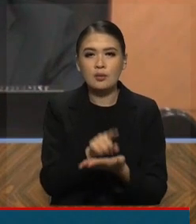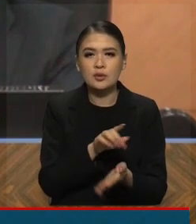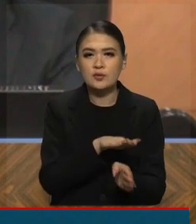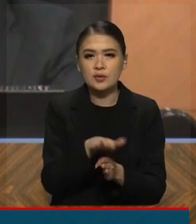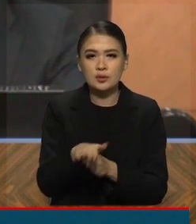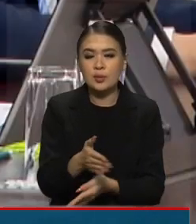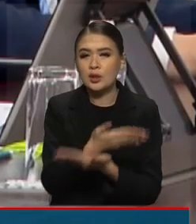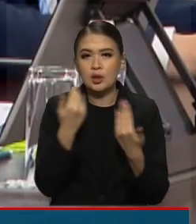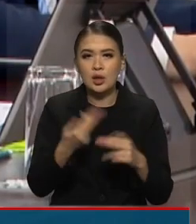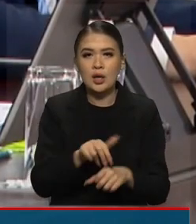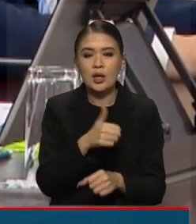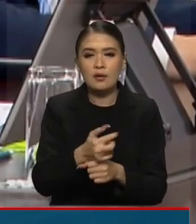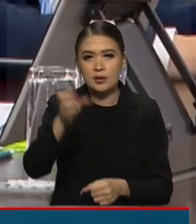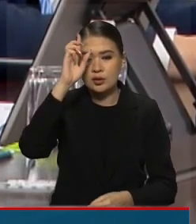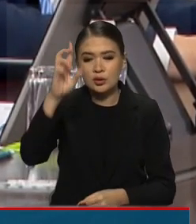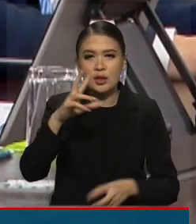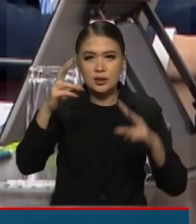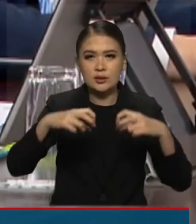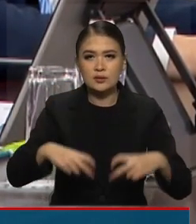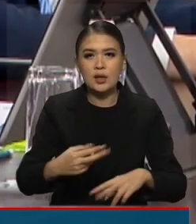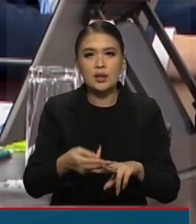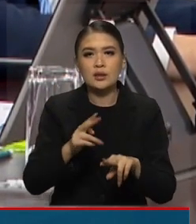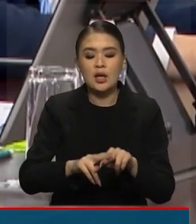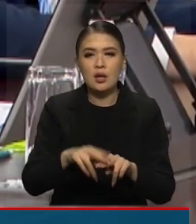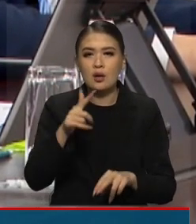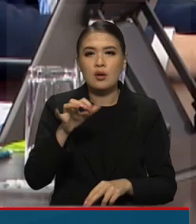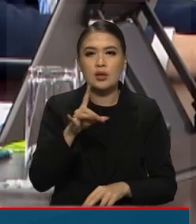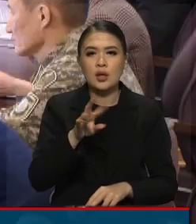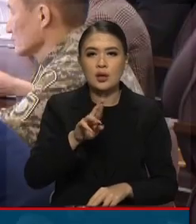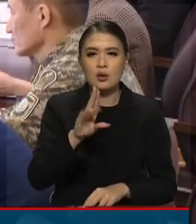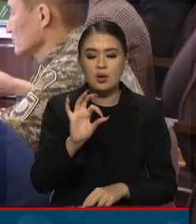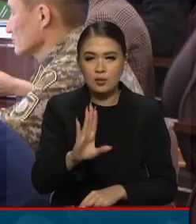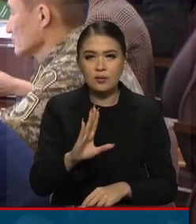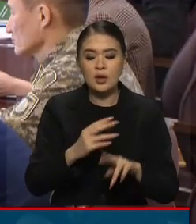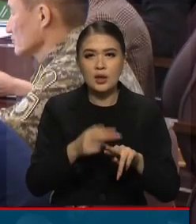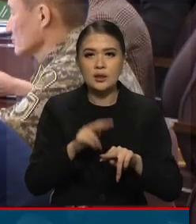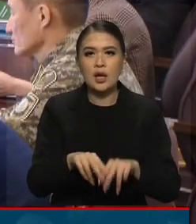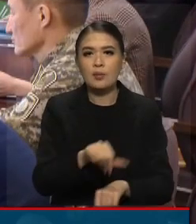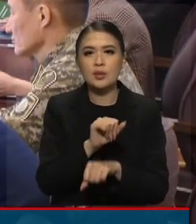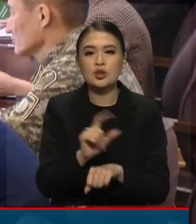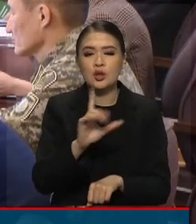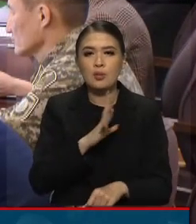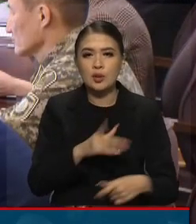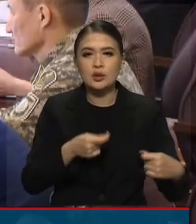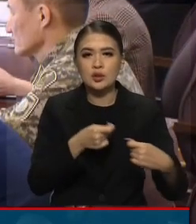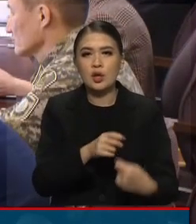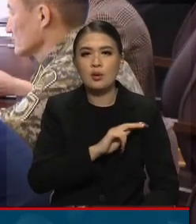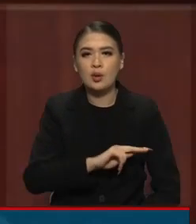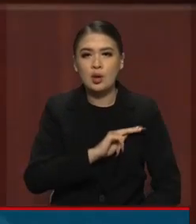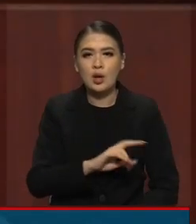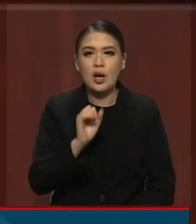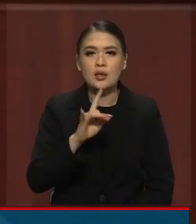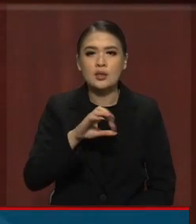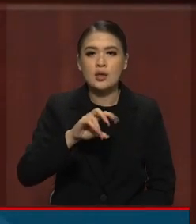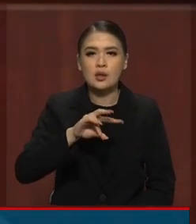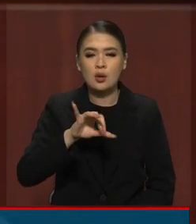Глава государства поручил провести расследование в связи с гибелью наших горняков на шахте имени Костенко и прекратить инвестиционное сотрудничество с компанией